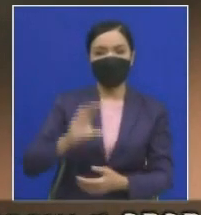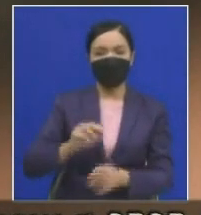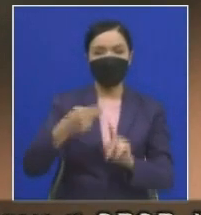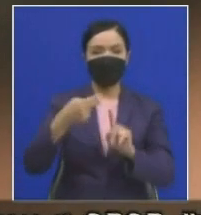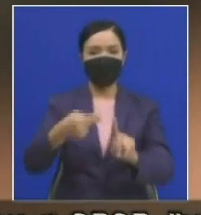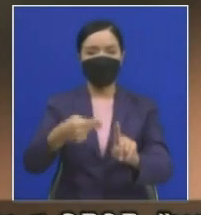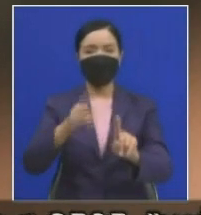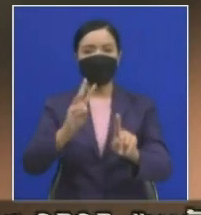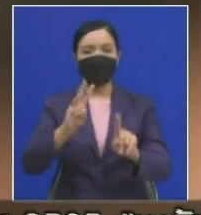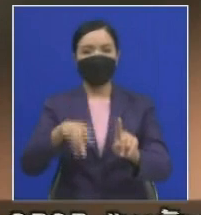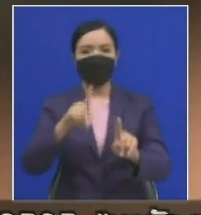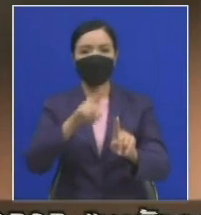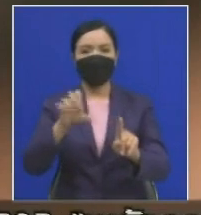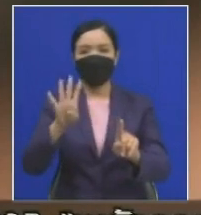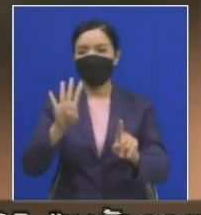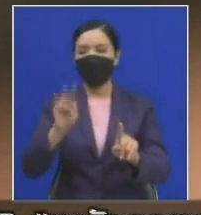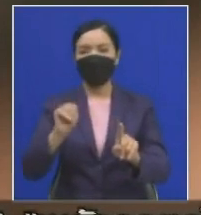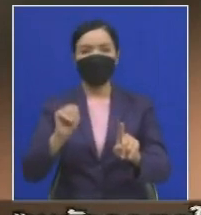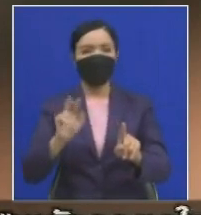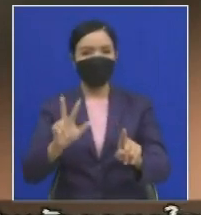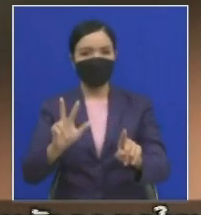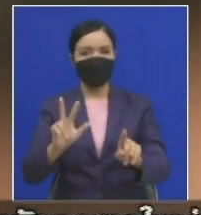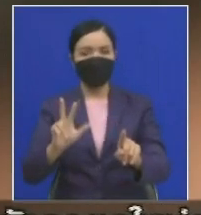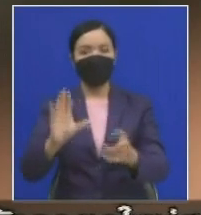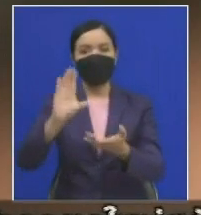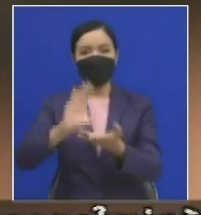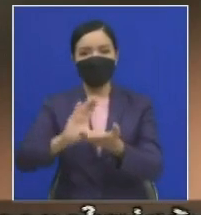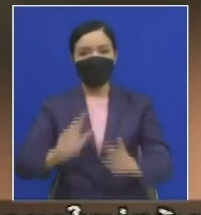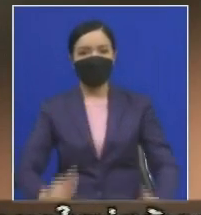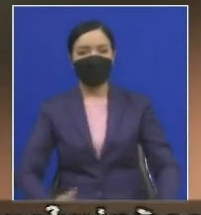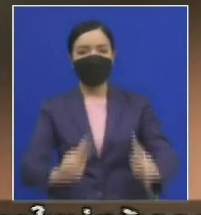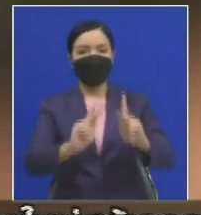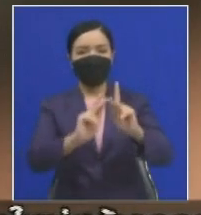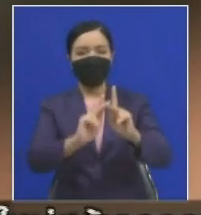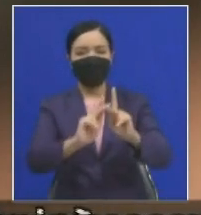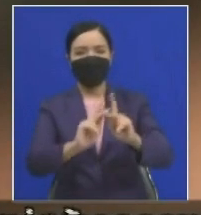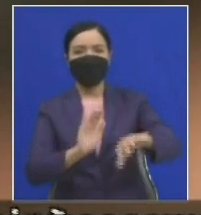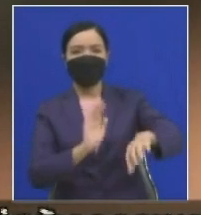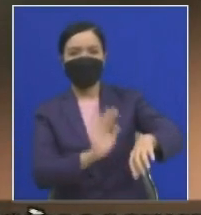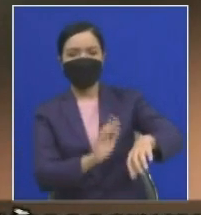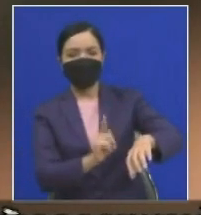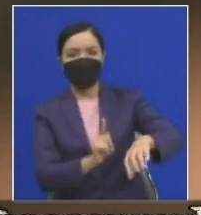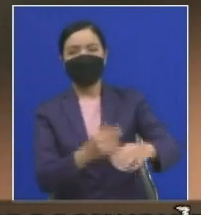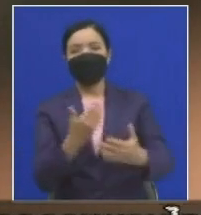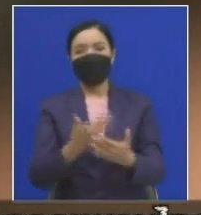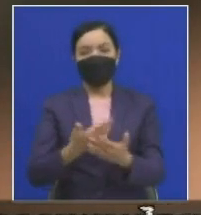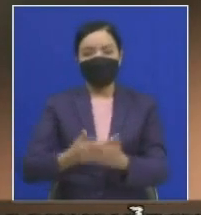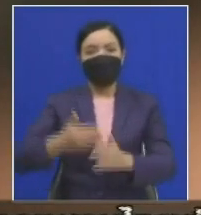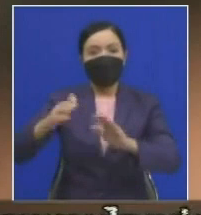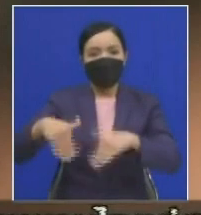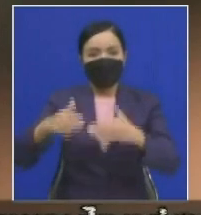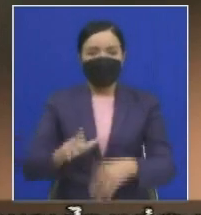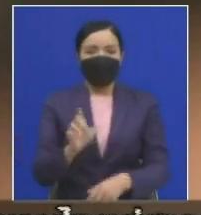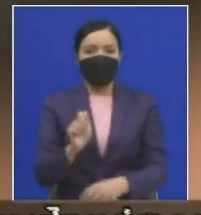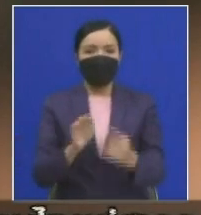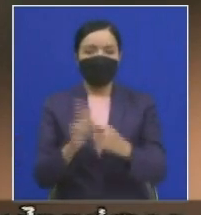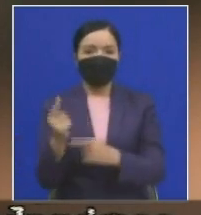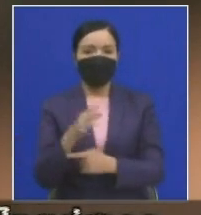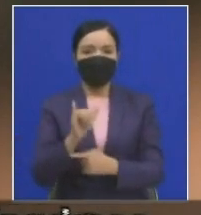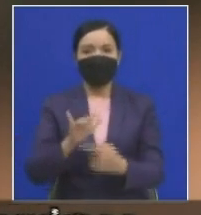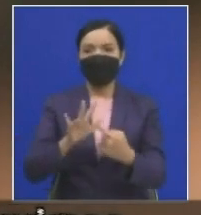16,143 ลานอัี้คบของกระส่วงทั้กระส่งนะแล้วก็รายได้ของอุธยาร